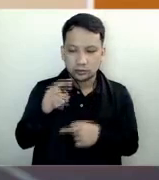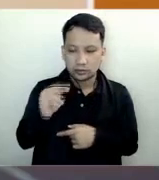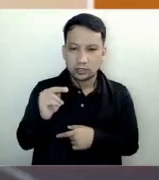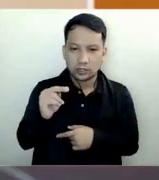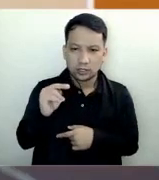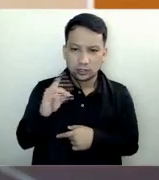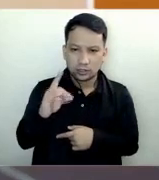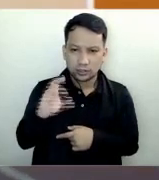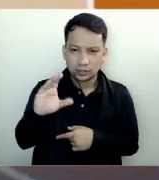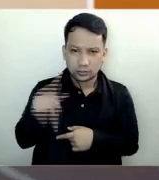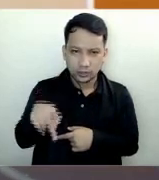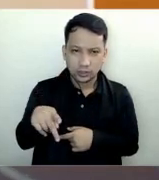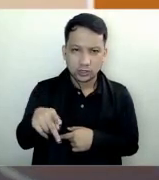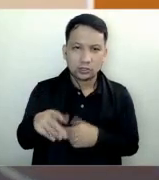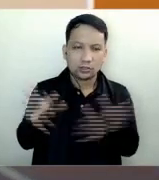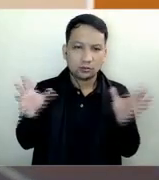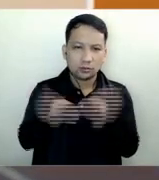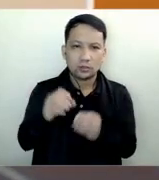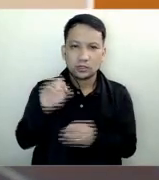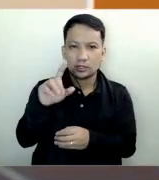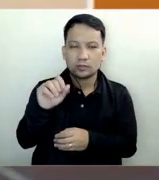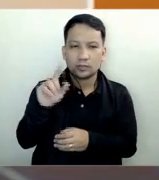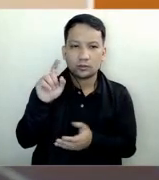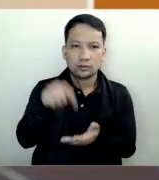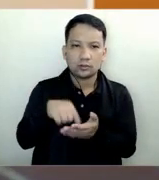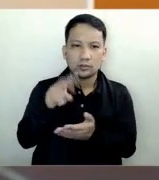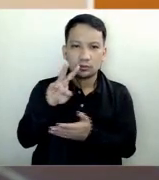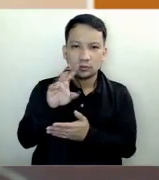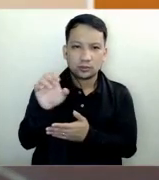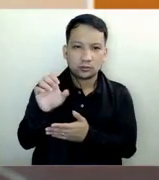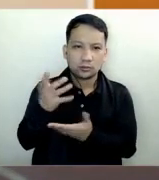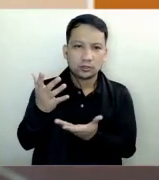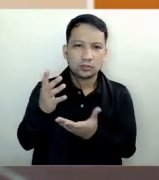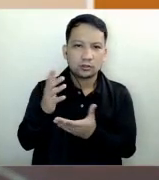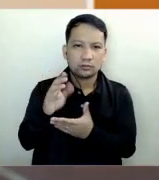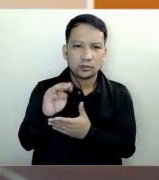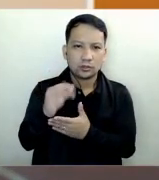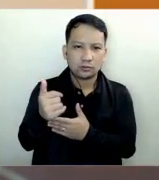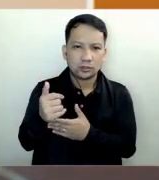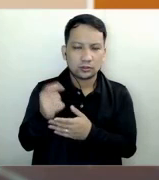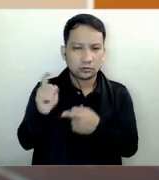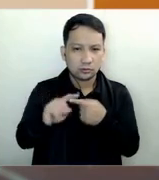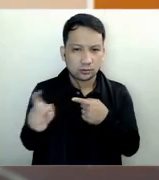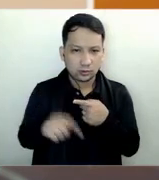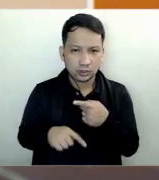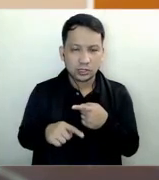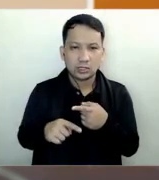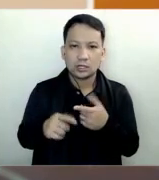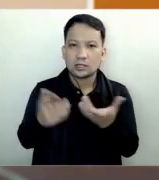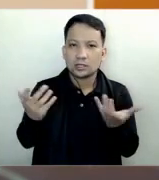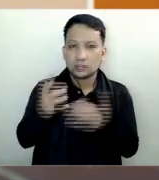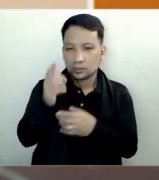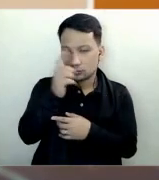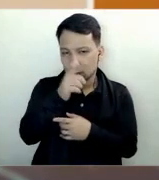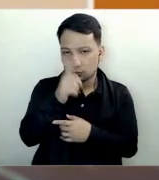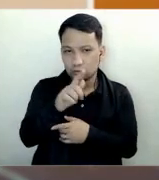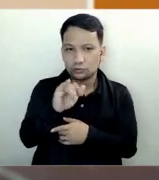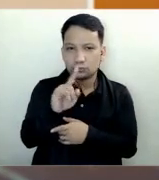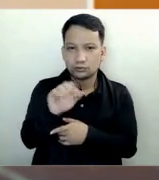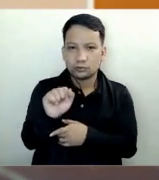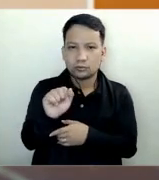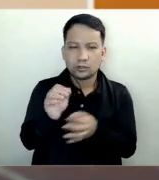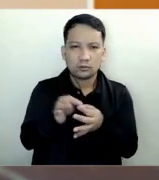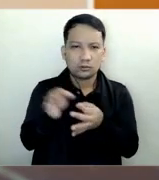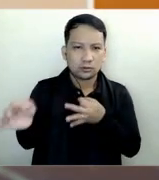sa 11,514 megawatts ang peak demand sa kuryente sa Luzon grid. Halos abot na nito